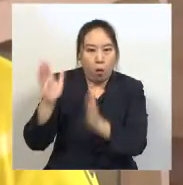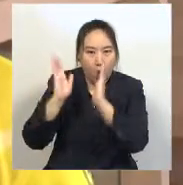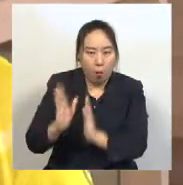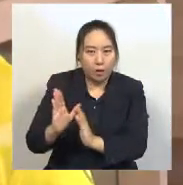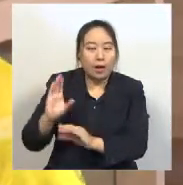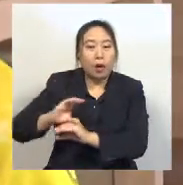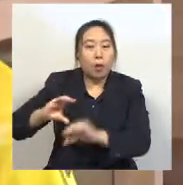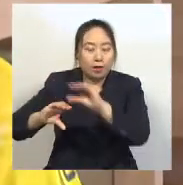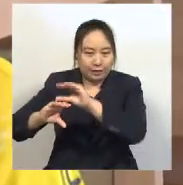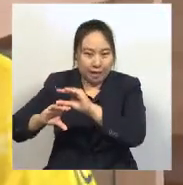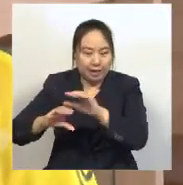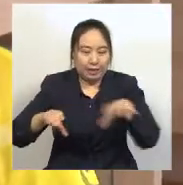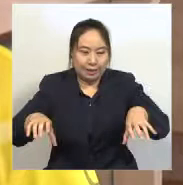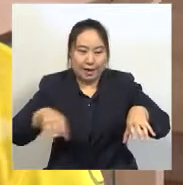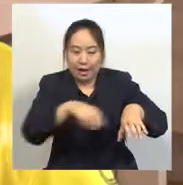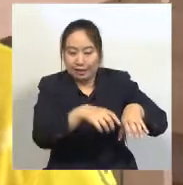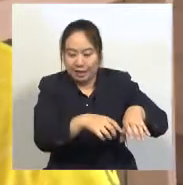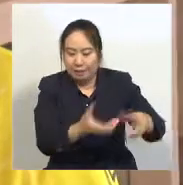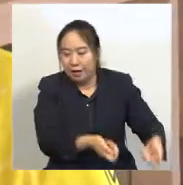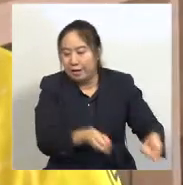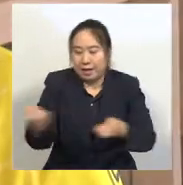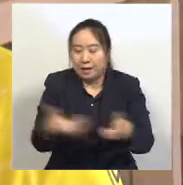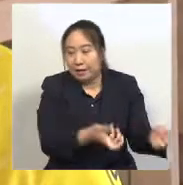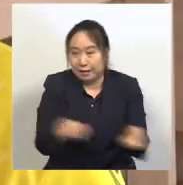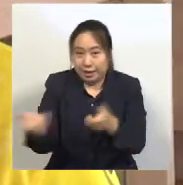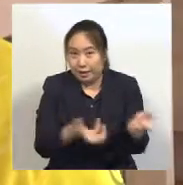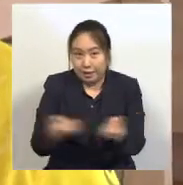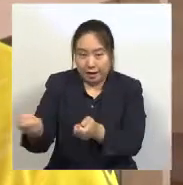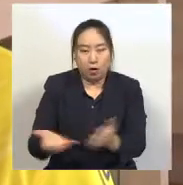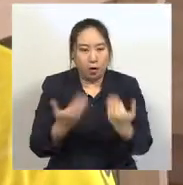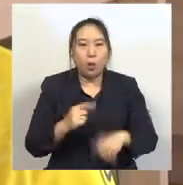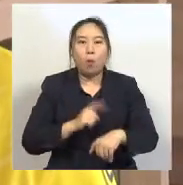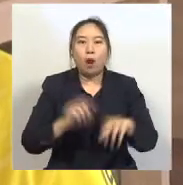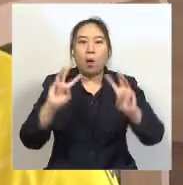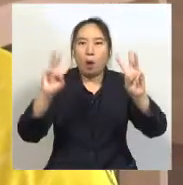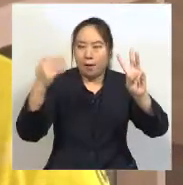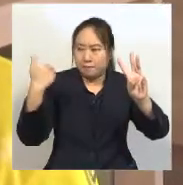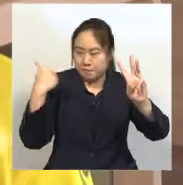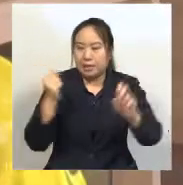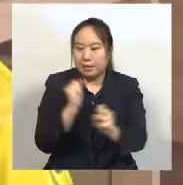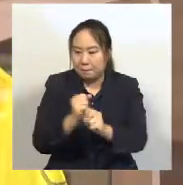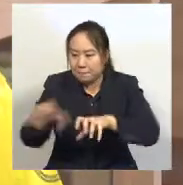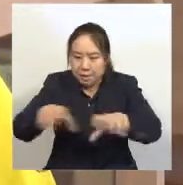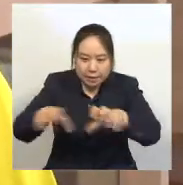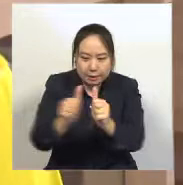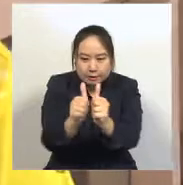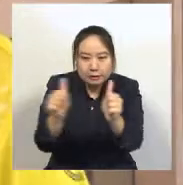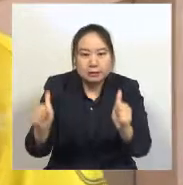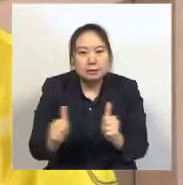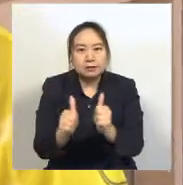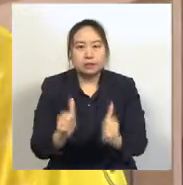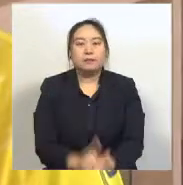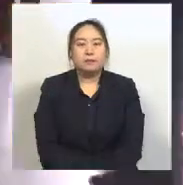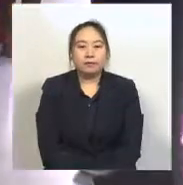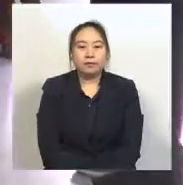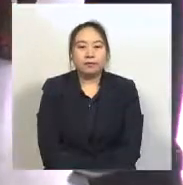ำให้สามารถเข็นเตียงขึ้นมาที่อาคารนี้ได้มันเลยทำให้ผมมีเวลาในการที่ผมจะปรับปรุงอาคารให้มันออกมาดีที่สุดนะครับ